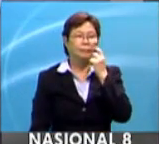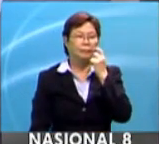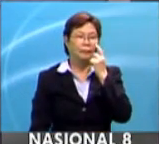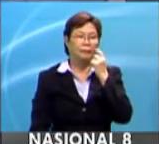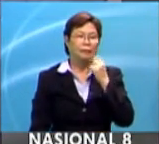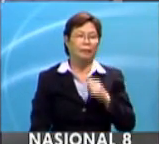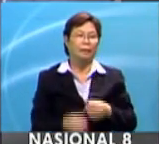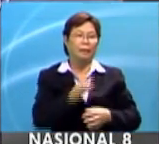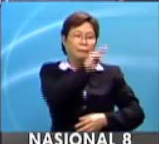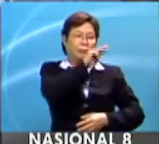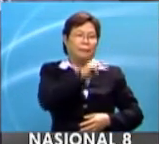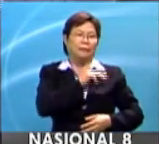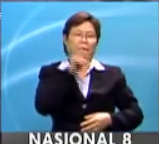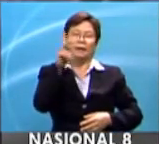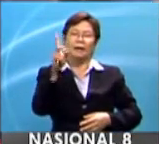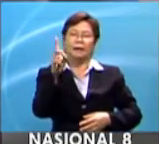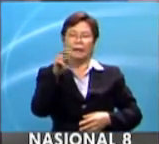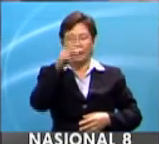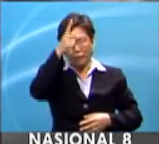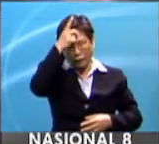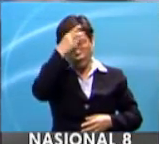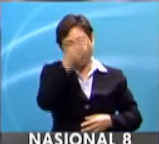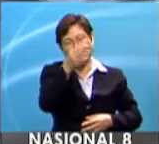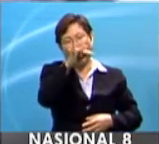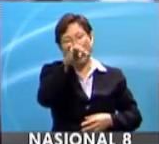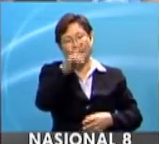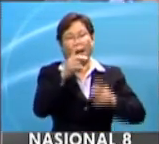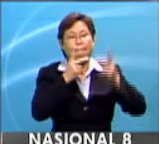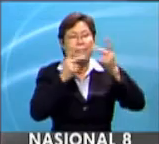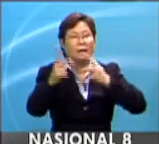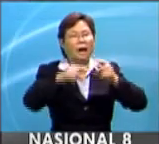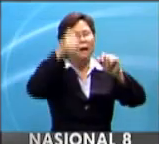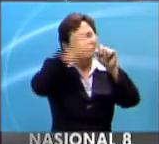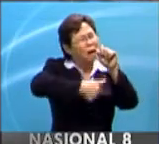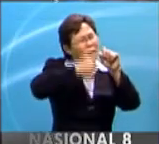jelas Menteri Dalam Negeri Datu si dokter Ahmad Zaid